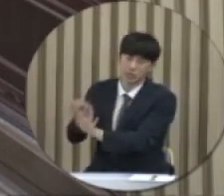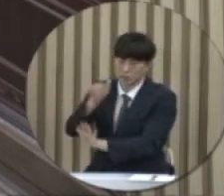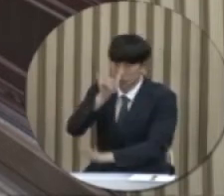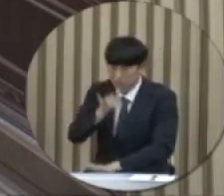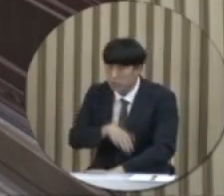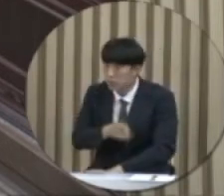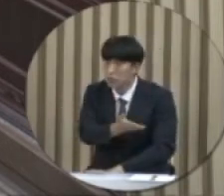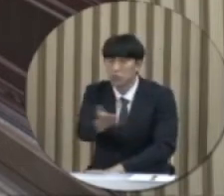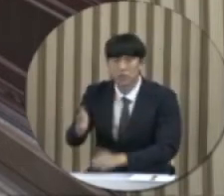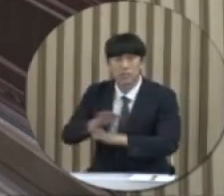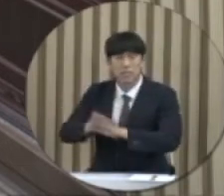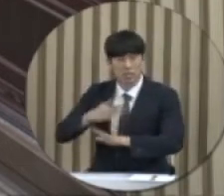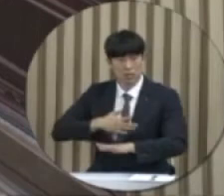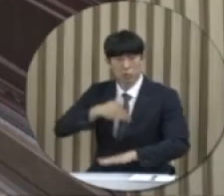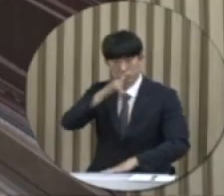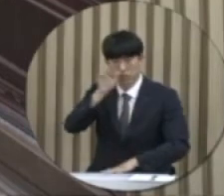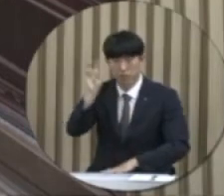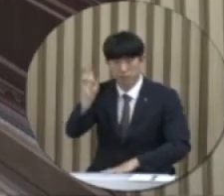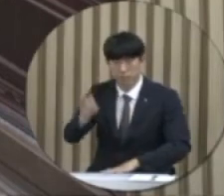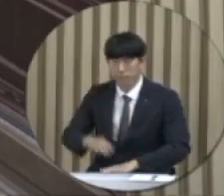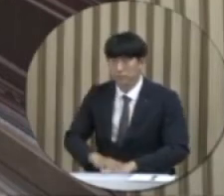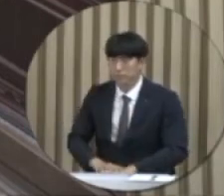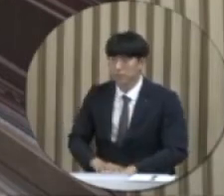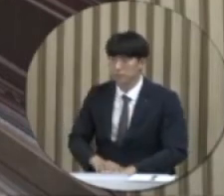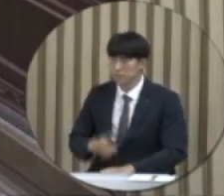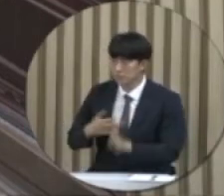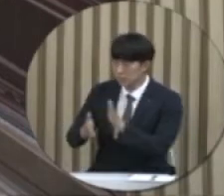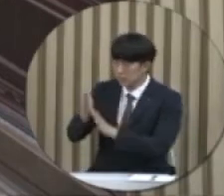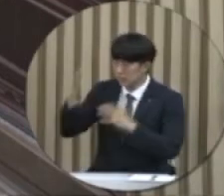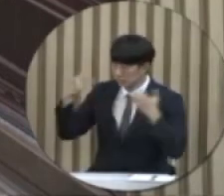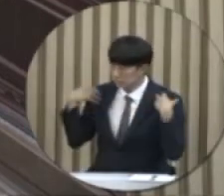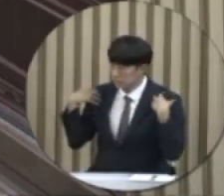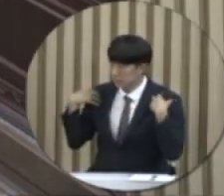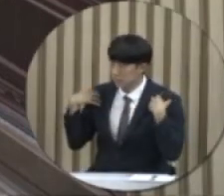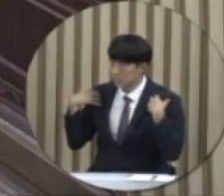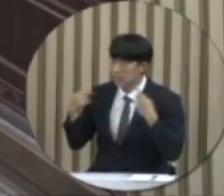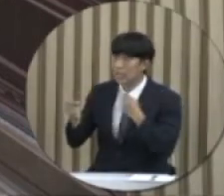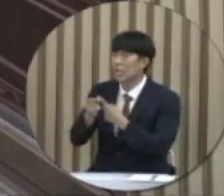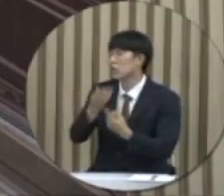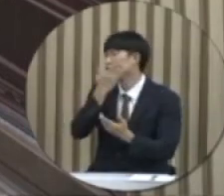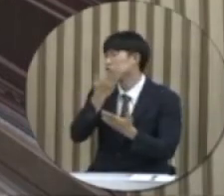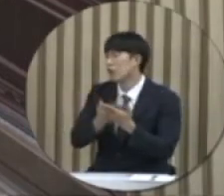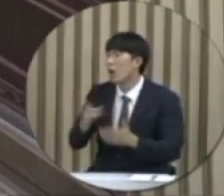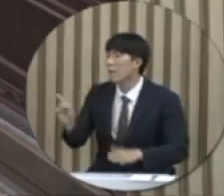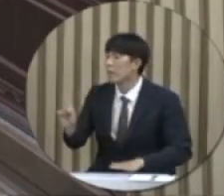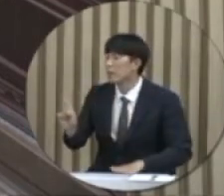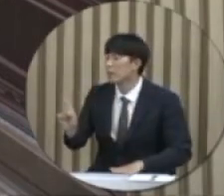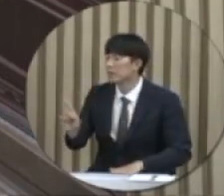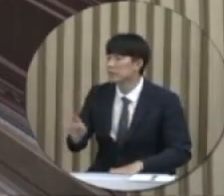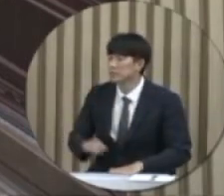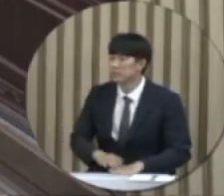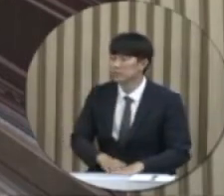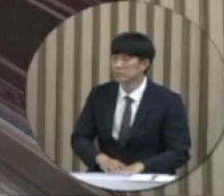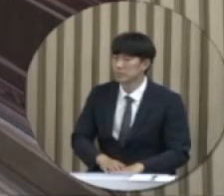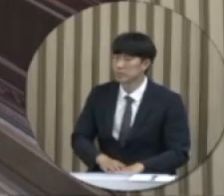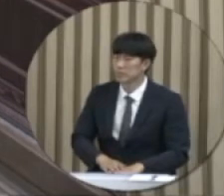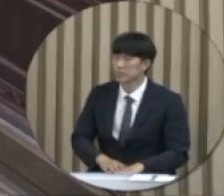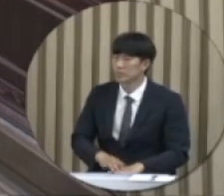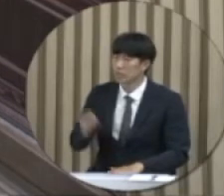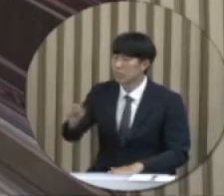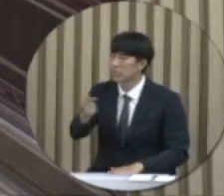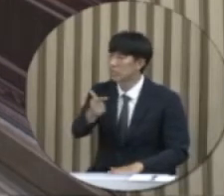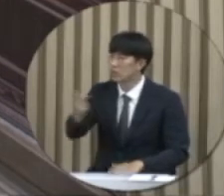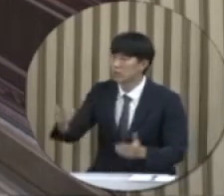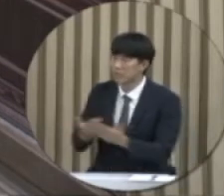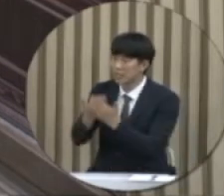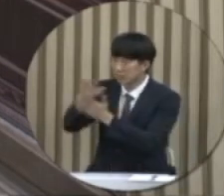의원들이 알고 계실 거라고 생각합니다. 저희 시에서는 제일 중요한 첫 번째로 뭐로 생각하냐면 그 대규모